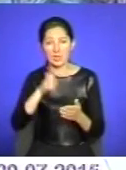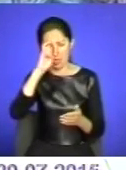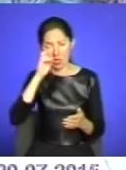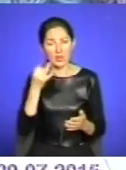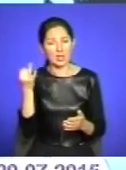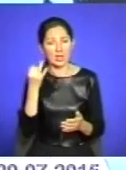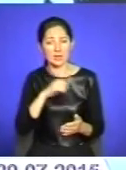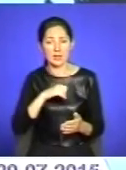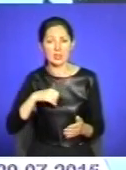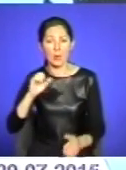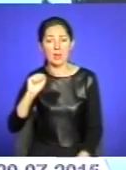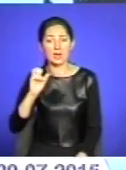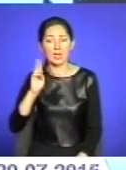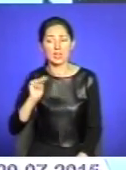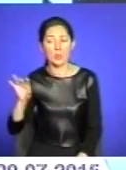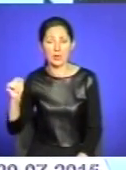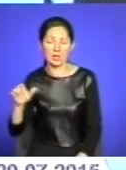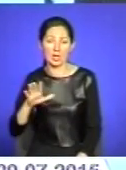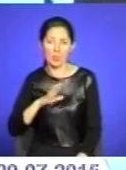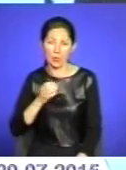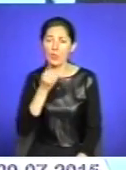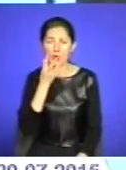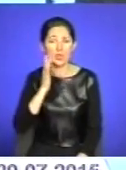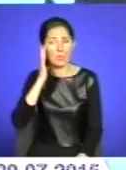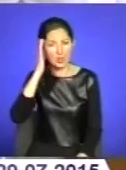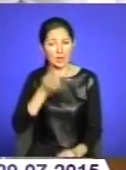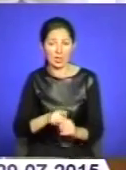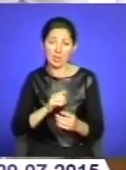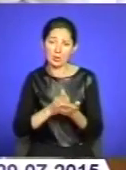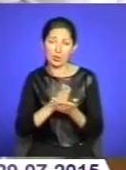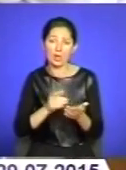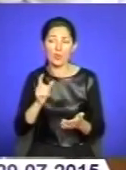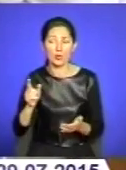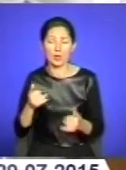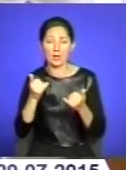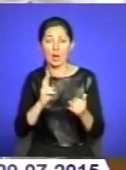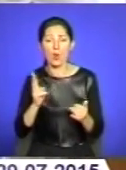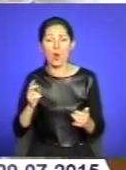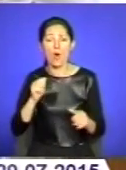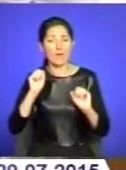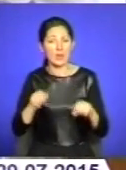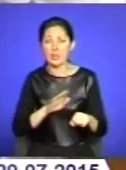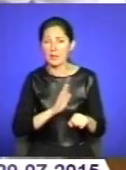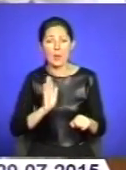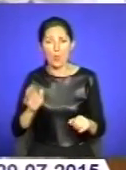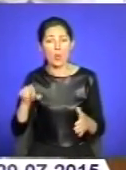Андрей Шептицький також відбувся як добрий політик, який служив людям, для якого влада не була самоціллю,